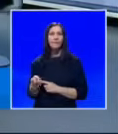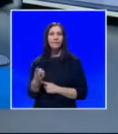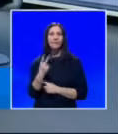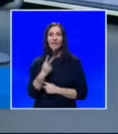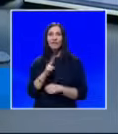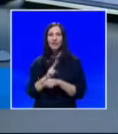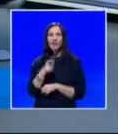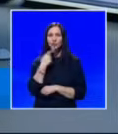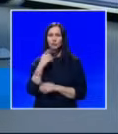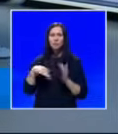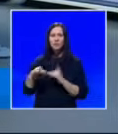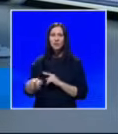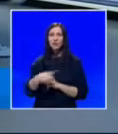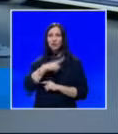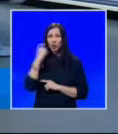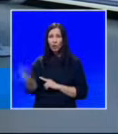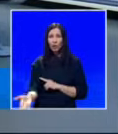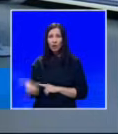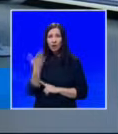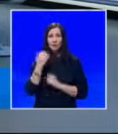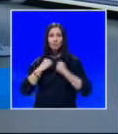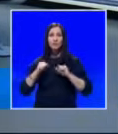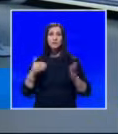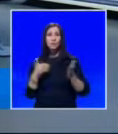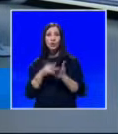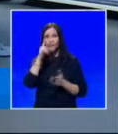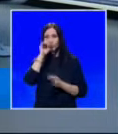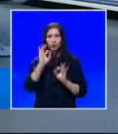година, над 100-хиляден протест срещу